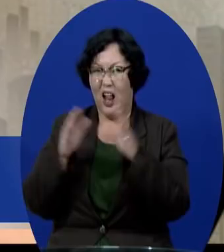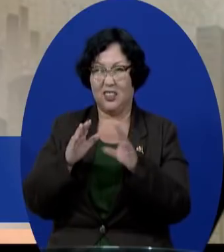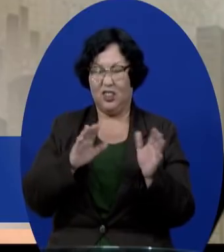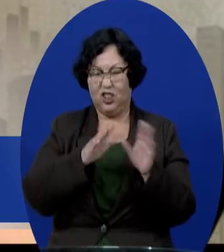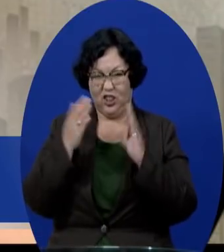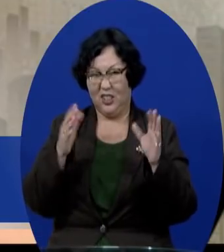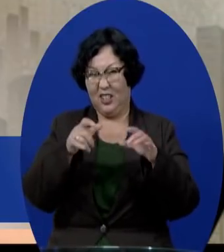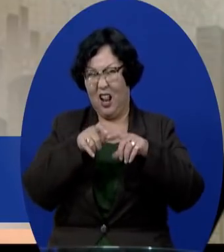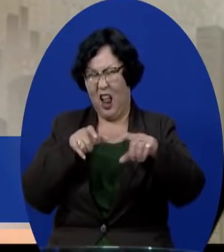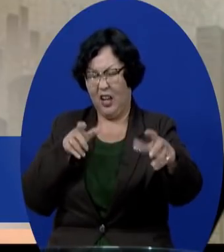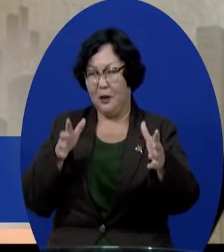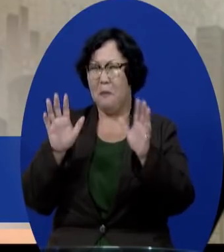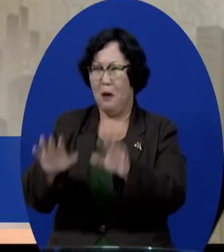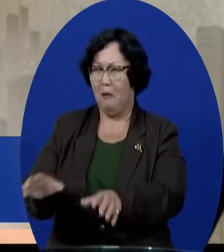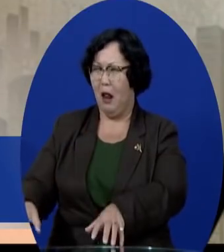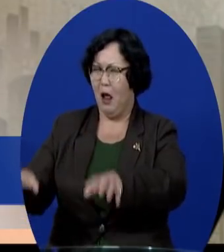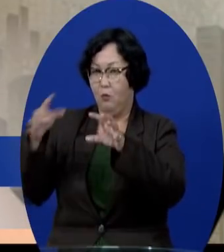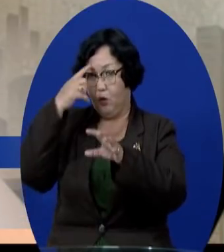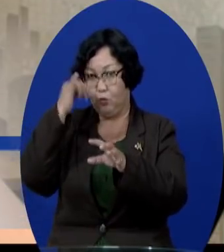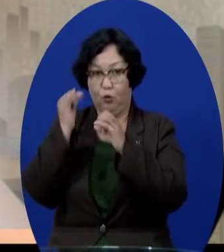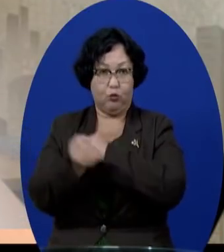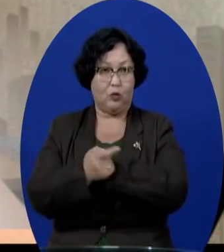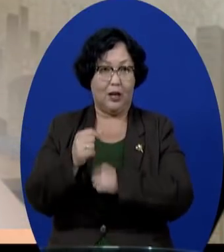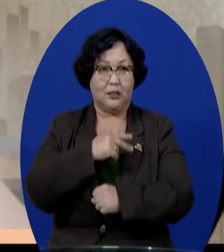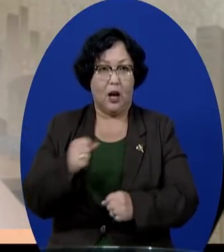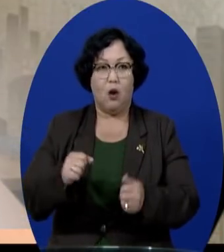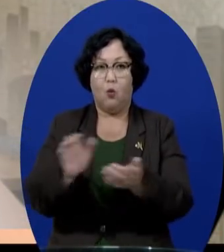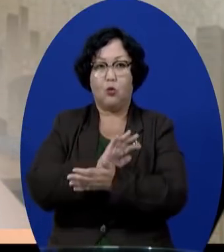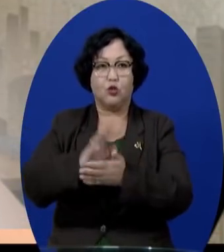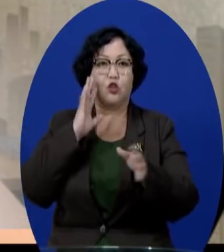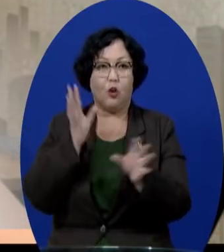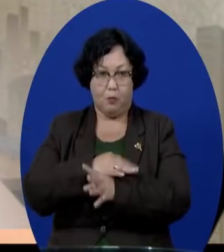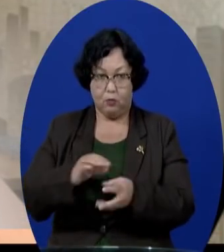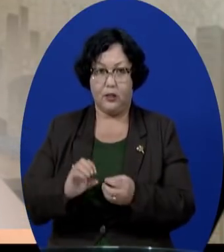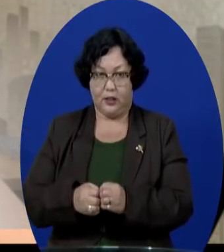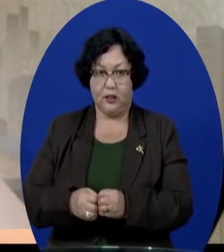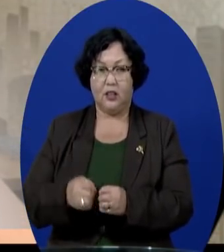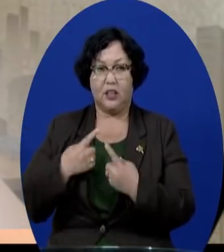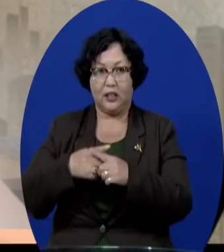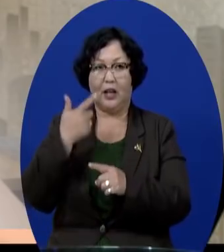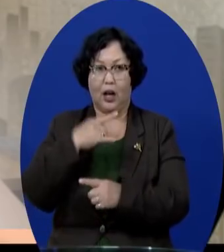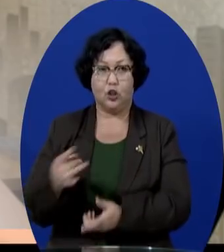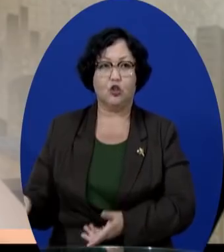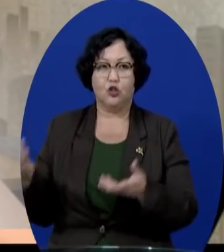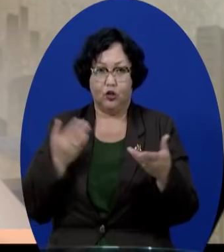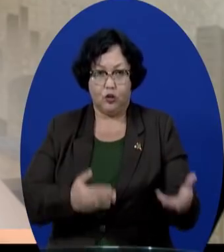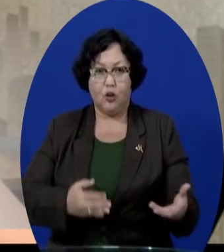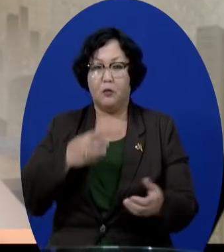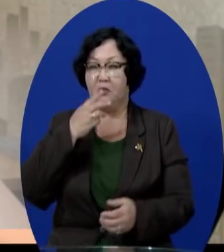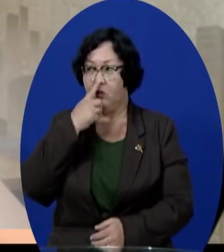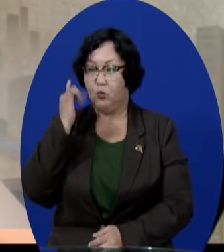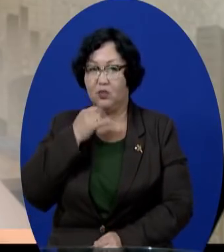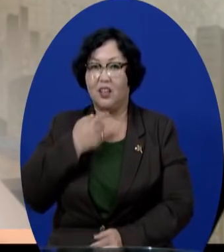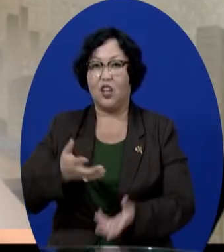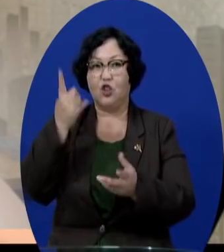Монгол улсын ачааг бол онцгой ачааны нэгэн адилаар үзэж тээвэрлэлтийг бол зохион байгуулж өгнө гэж мэдгдээд өмнө нь бол хоногт нэг л галт эрэг